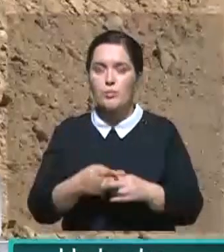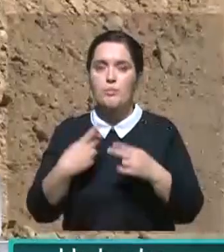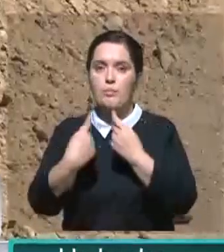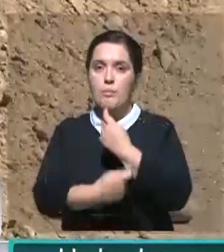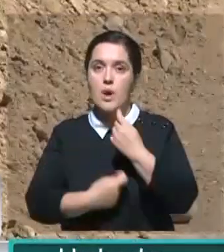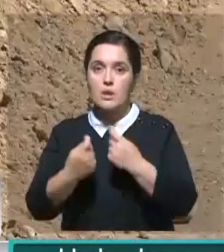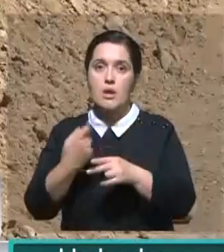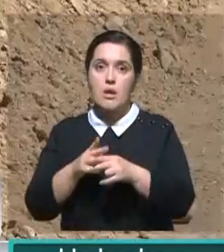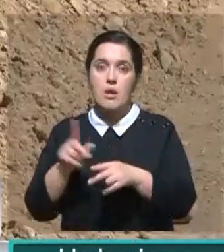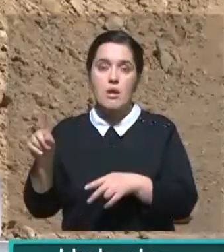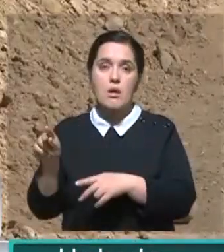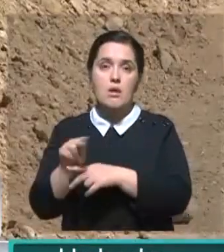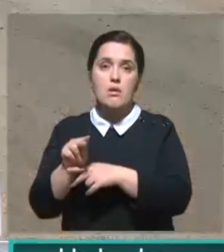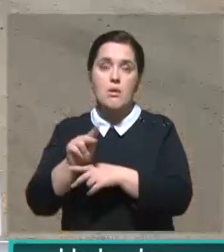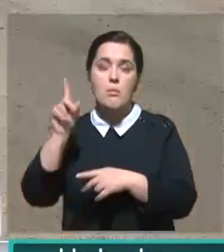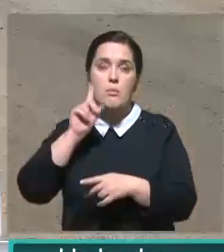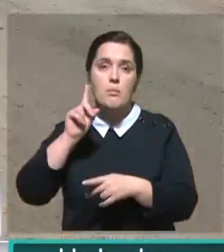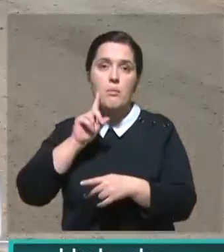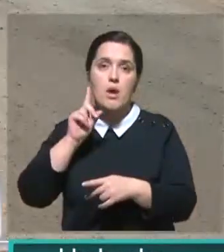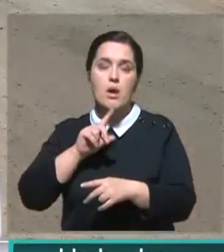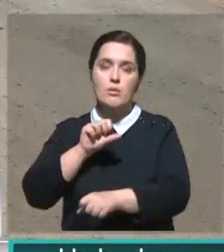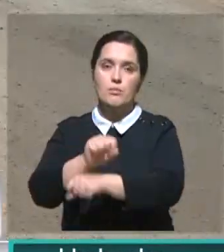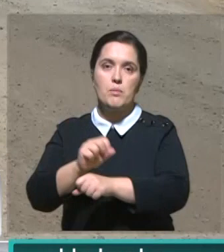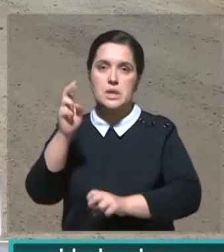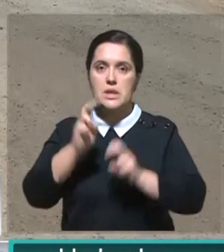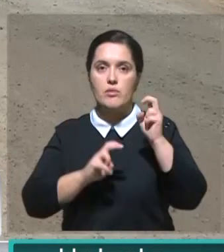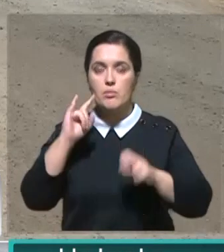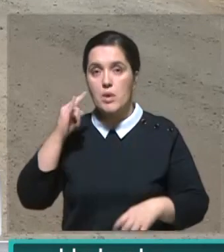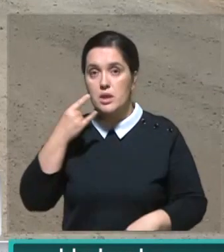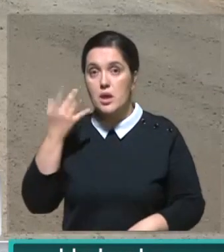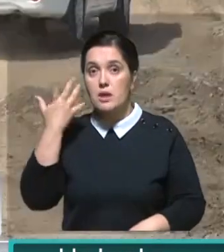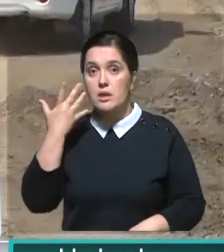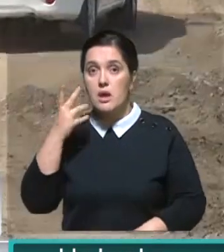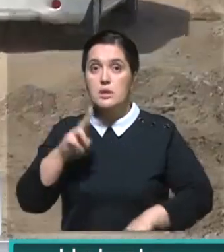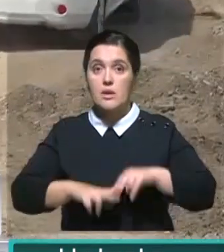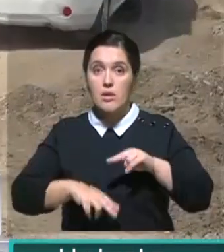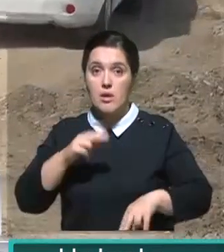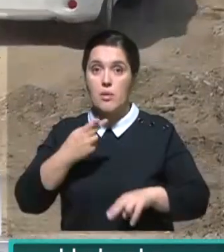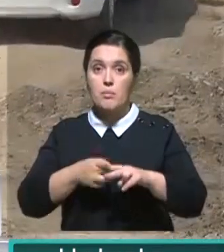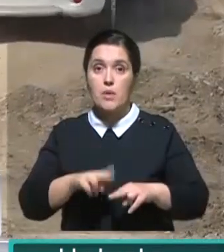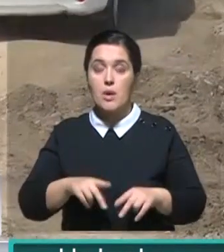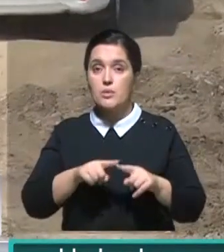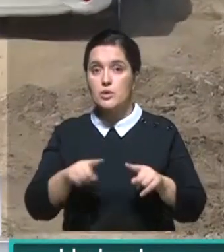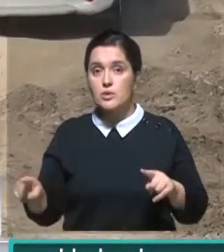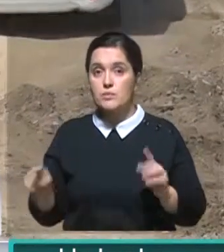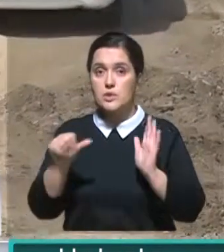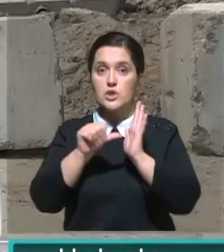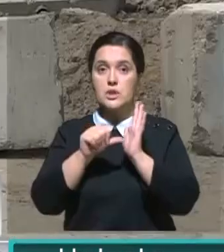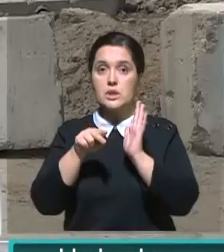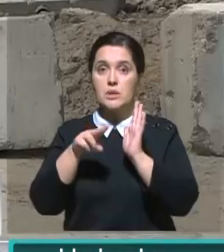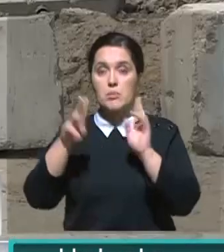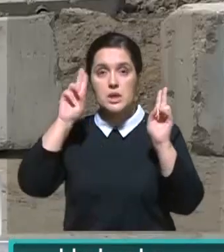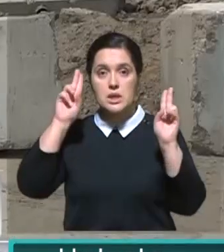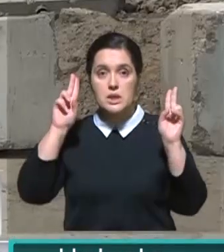что стоит на капитальном ремонте битумный завод в Павлодаре. И вот когда завершится строительство второй половины дороги протяженностью почти